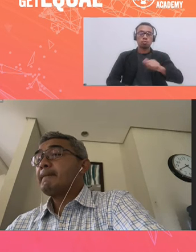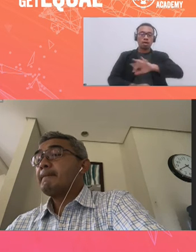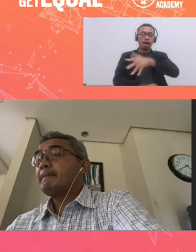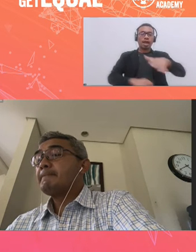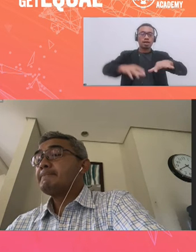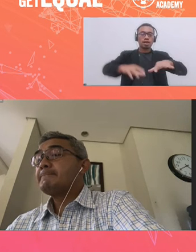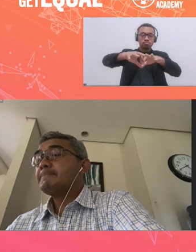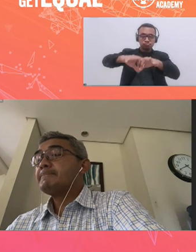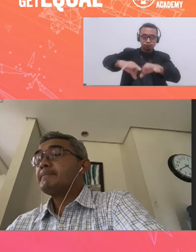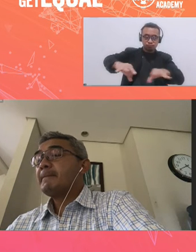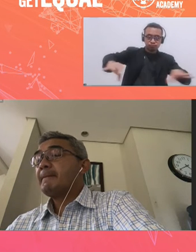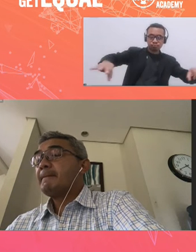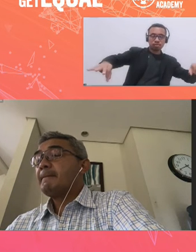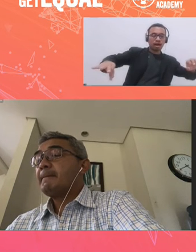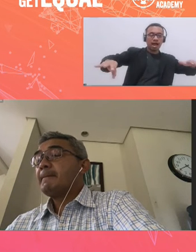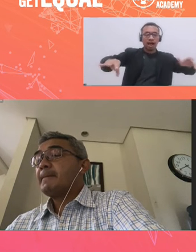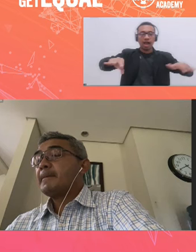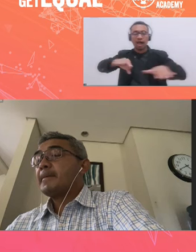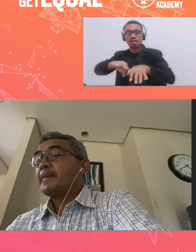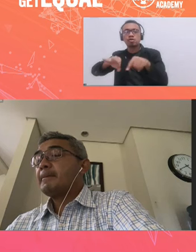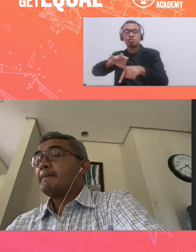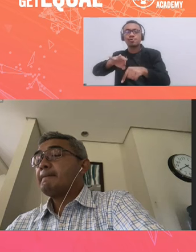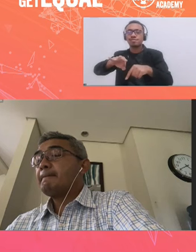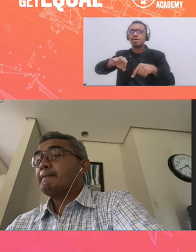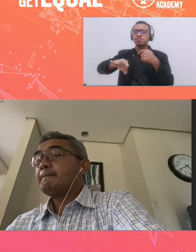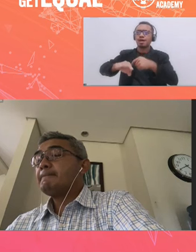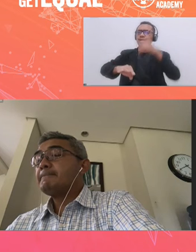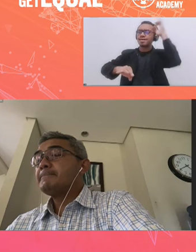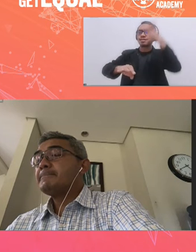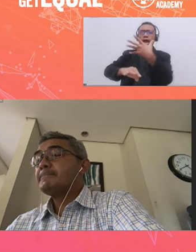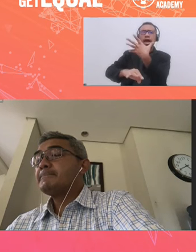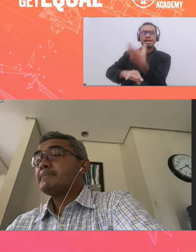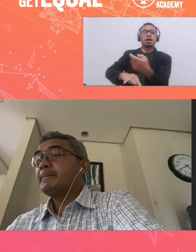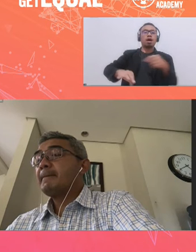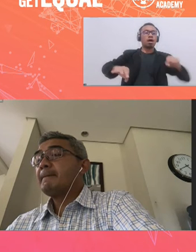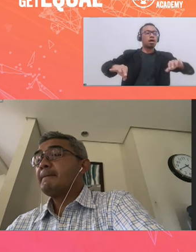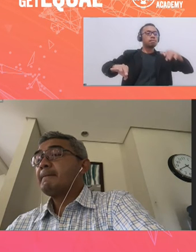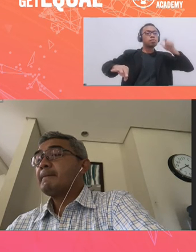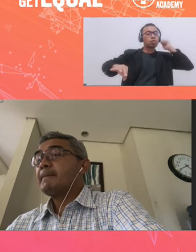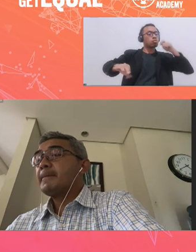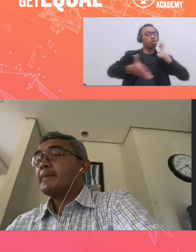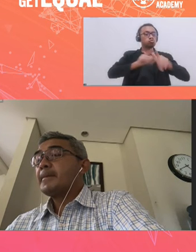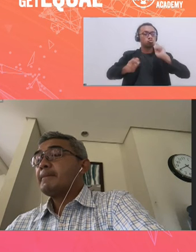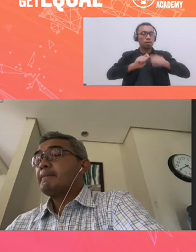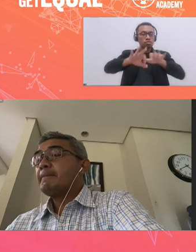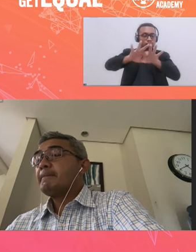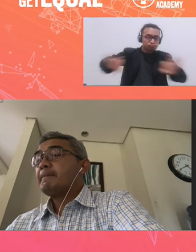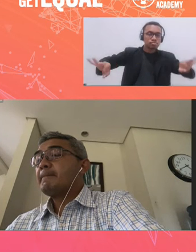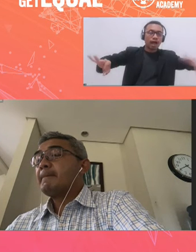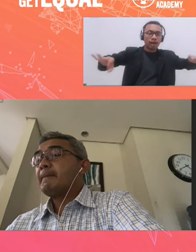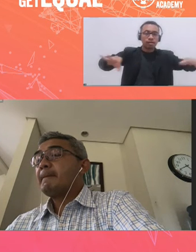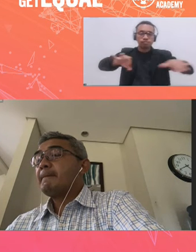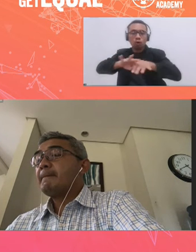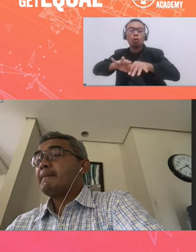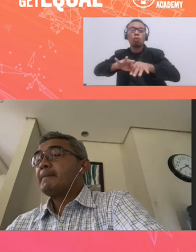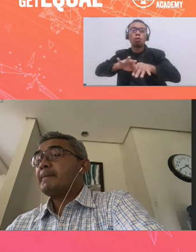itu mendapatkan air. Saya lupa namanya, dari Tasik atau Ciamis itu ya. Dan perempuan itu dihormati. Jadi menurut saya jalur bisnis